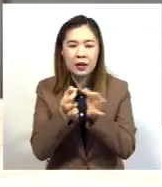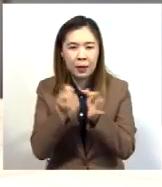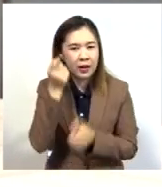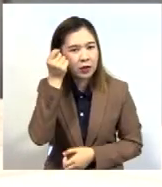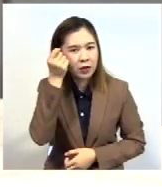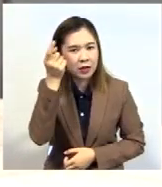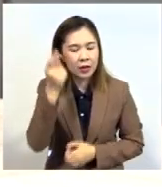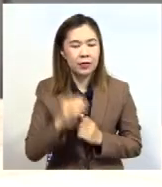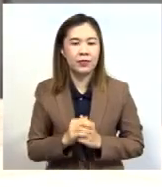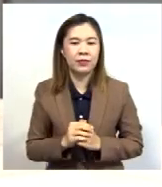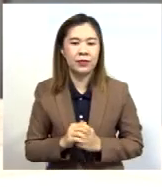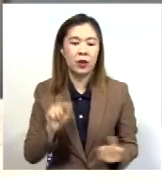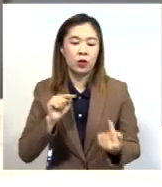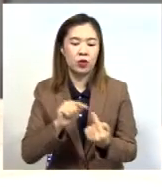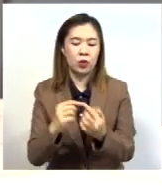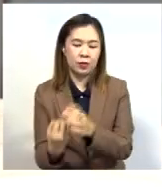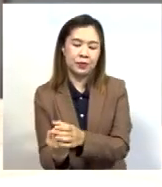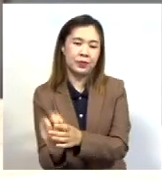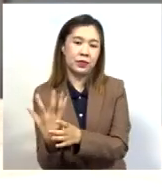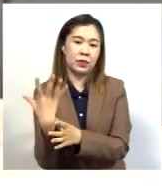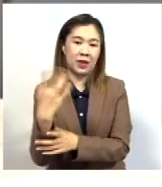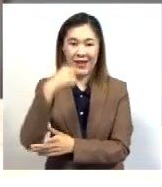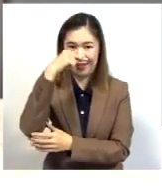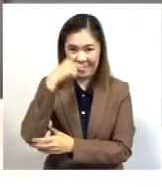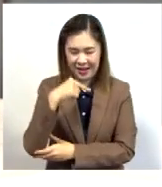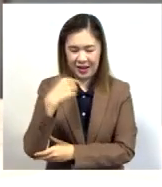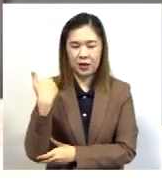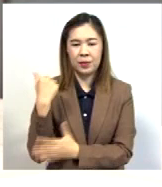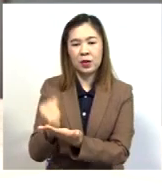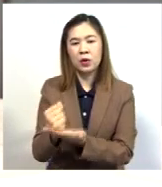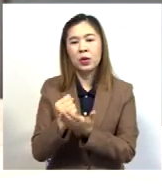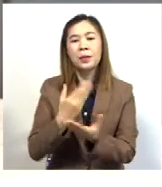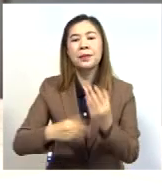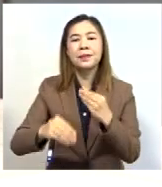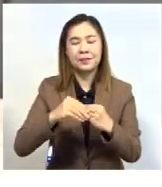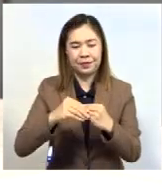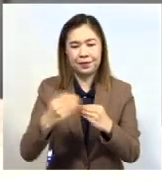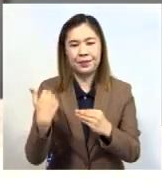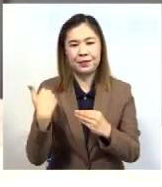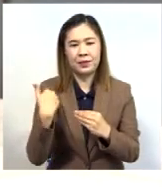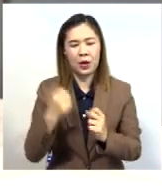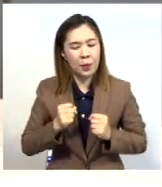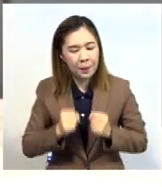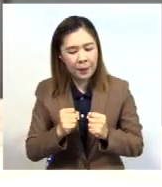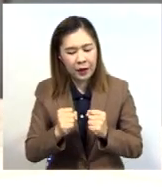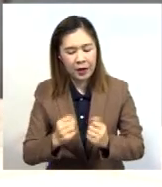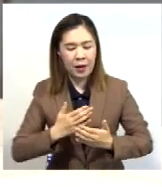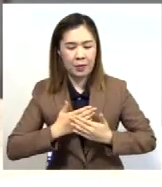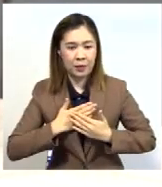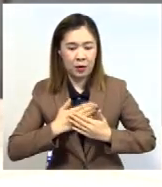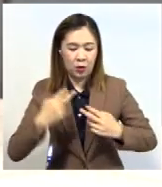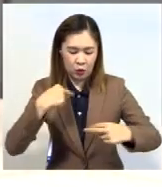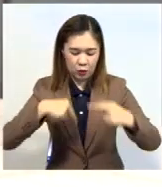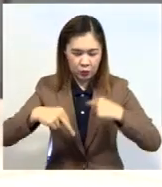ดว่าในเรื่องของการใช้สมุนไพรก็คงเป็นมาตรการเสริมนะครับเหมือนกับการที่เราพยายามดูแลตัวเองในเรื่องสุขภ